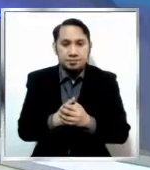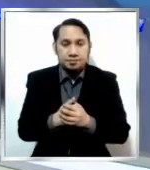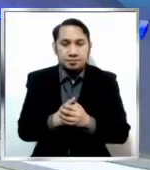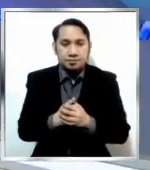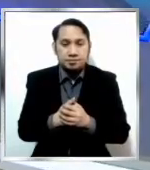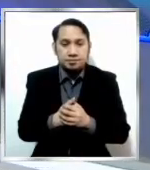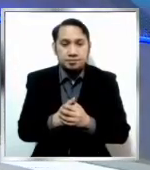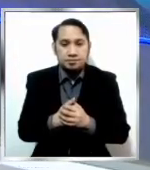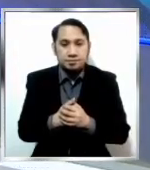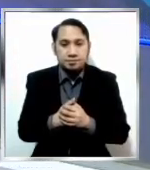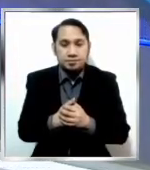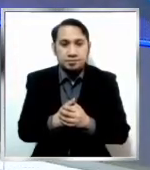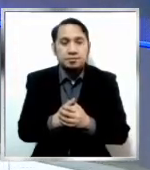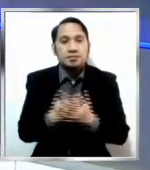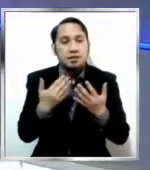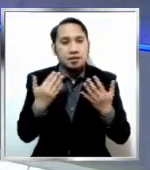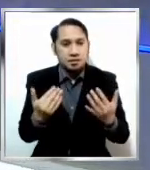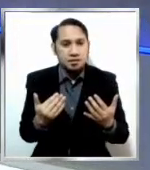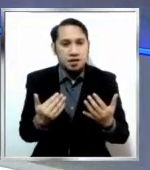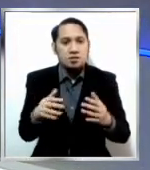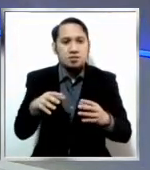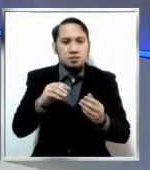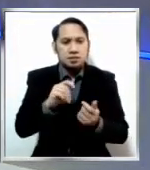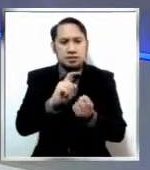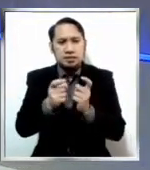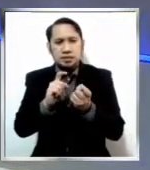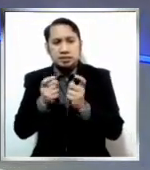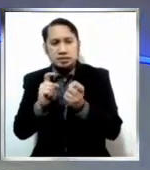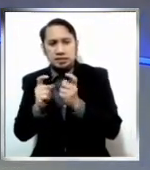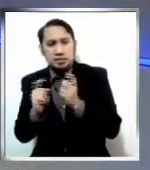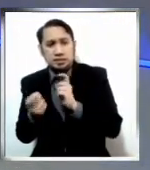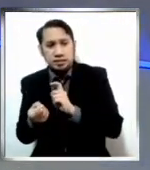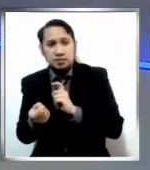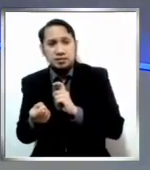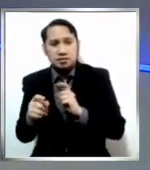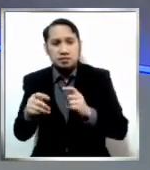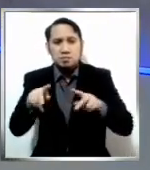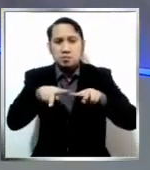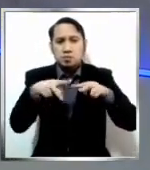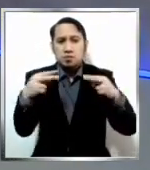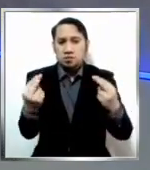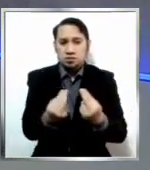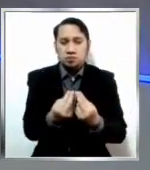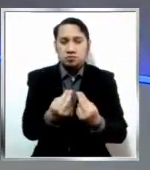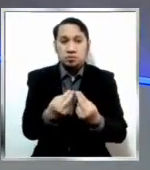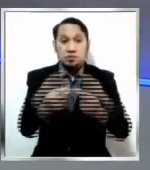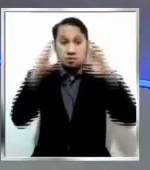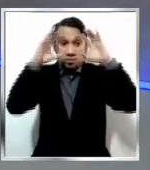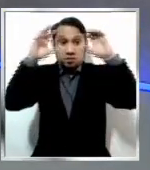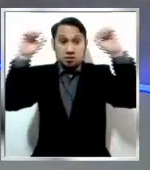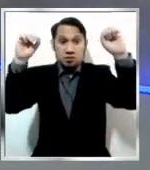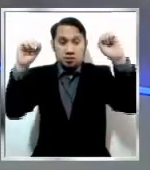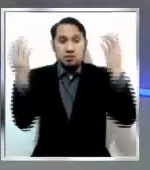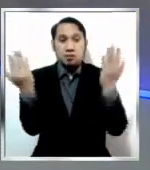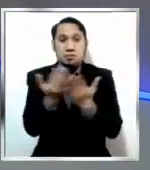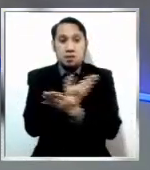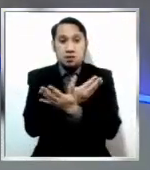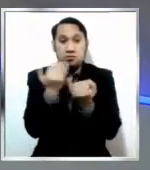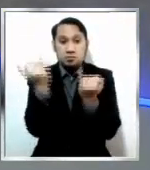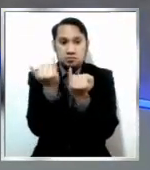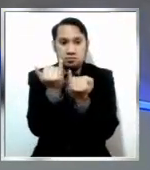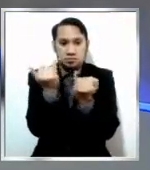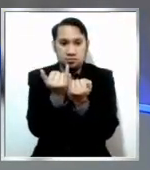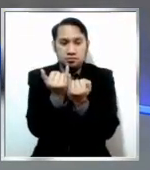Balasahan sa PhilHealth ang isa sa mga una raw gagawin ng bagong presidente at chief executive officer nila na si Dante Gierran. Yan ay